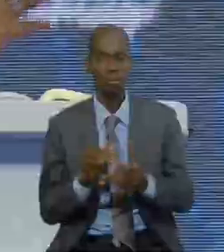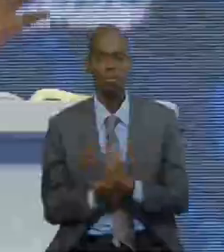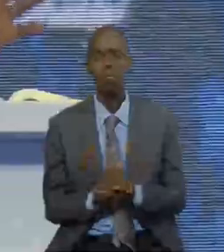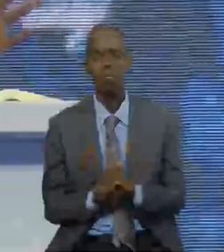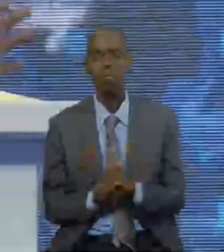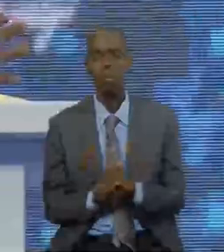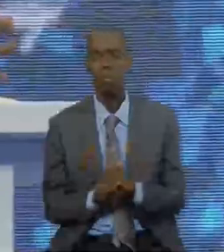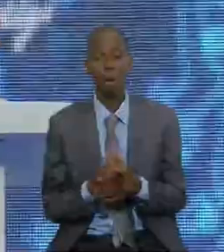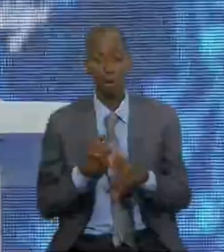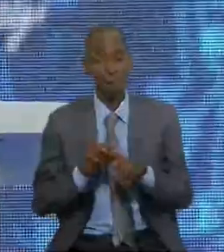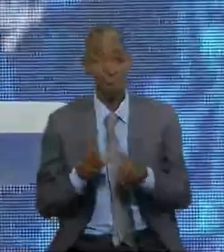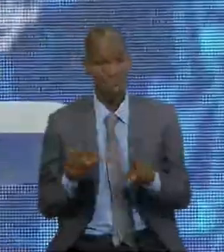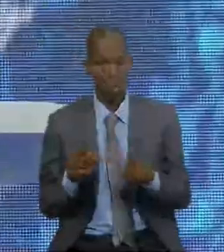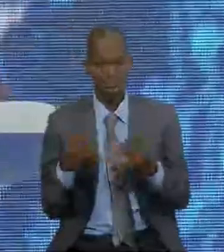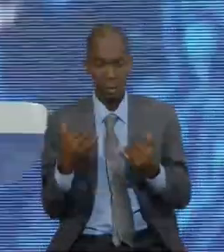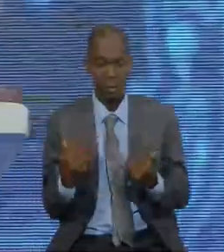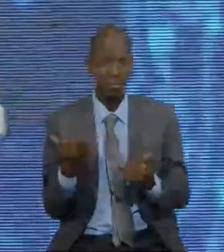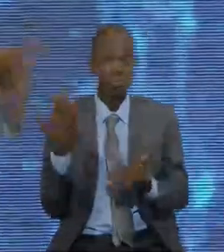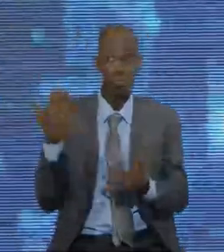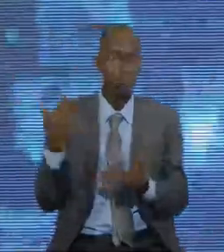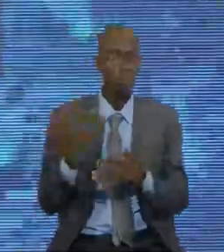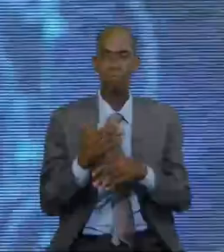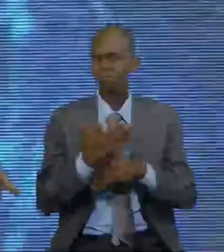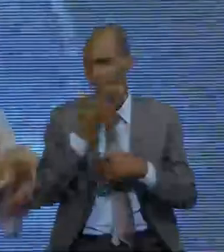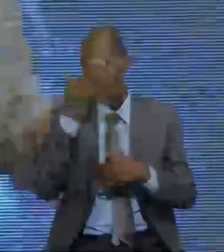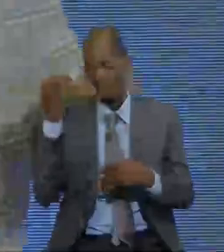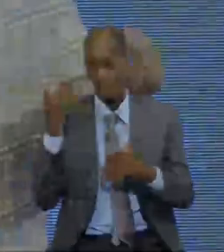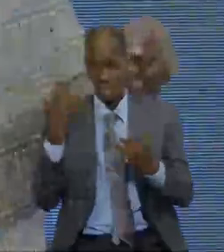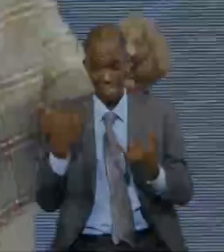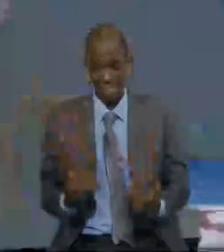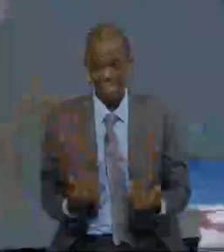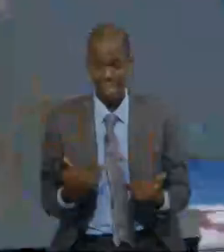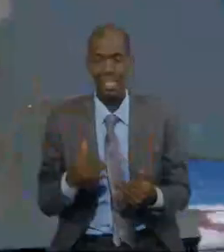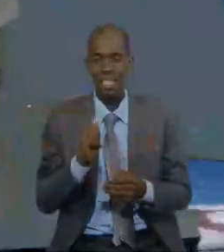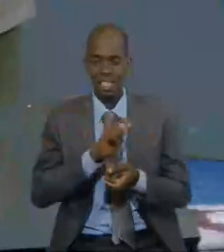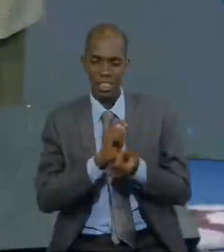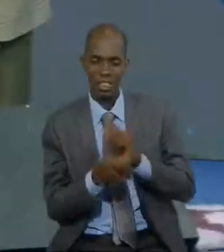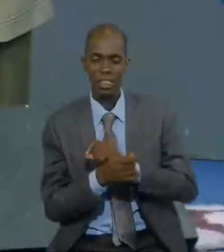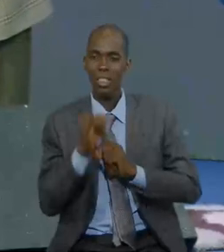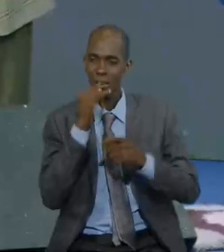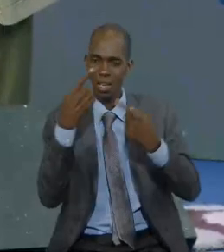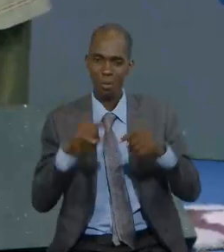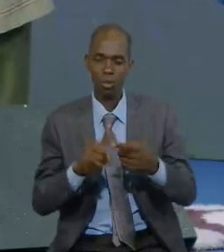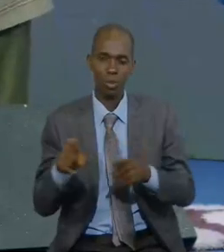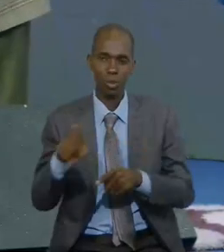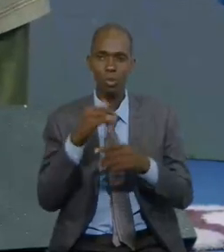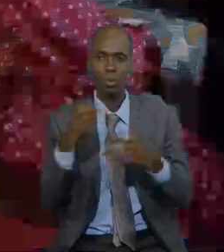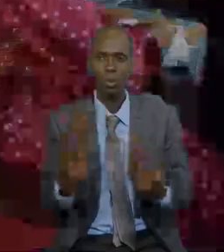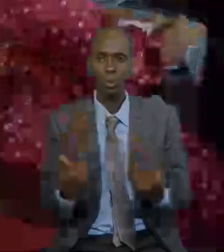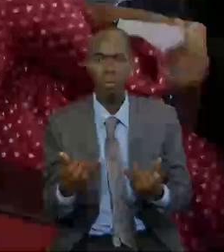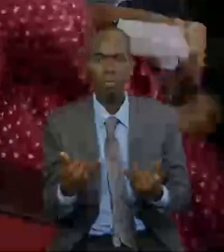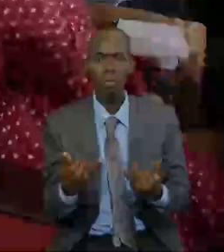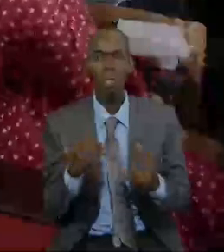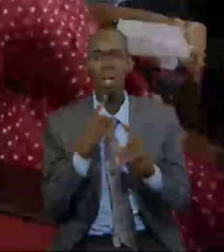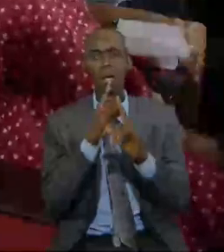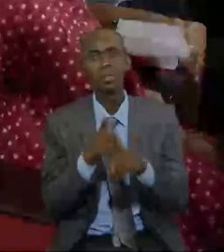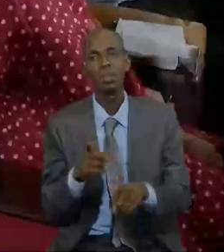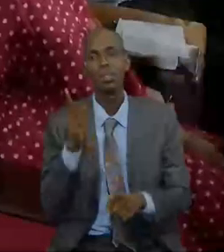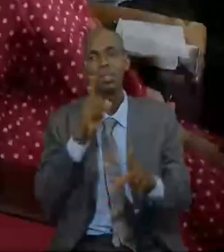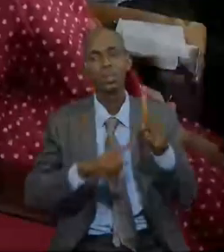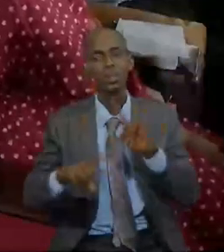mais maintenant mais maintenant un changement aura lieu dans votre vie